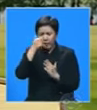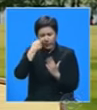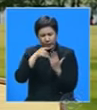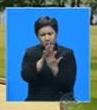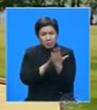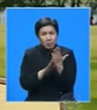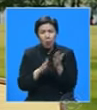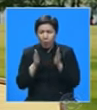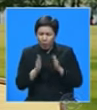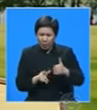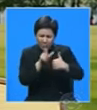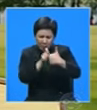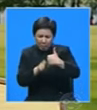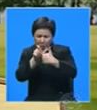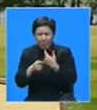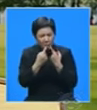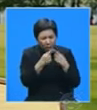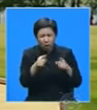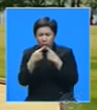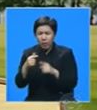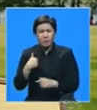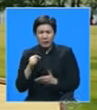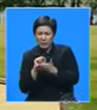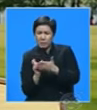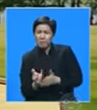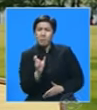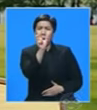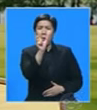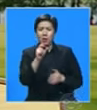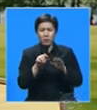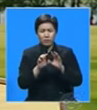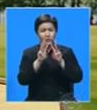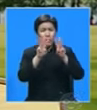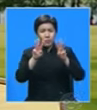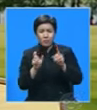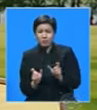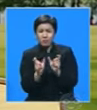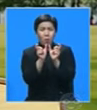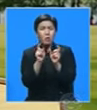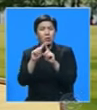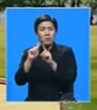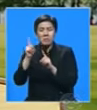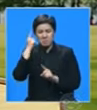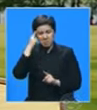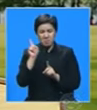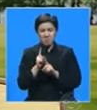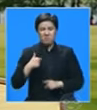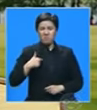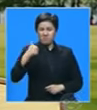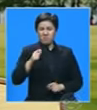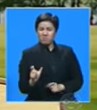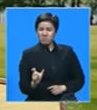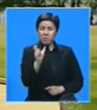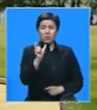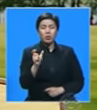จำนวนมากนะมีมากพอสมควรนะครับเขียนแล้วก็โพสต์อะไรข้อความอะไรออกมาแล้วรู้สึกว่าเป็นพระเอกเป็นฮีโร่ผ